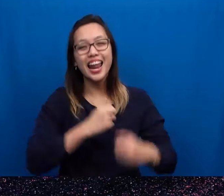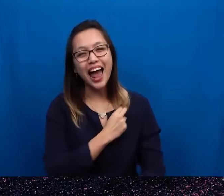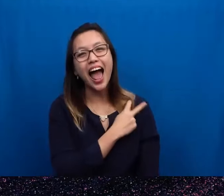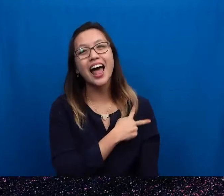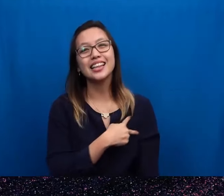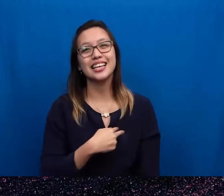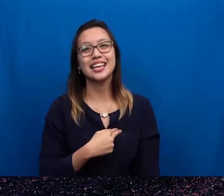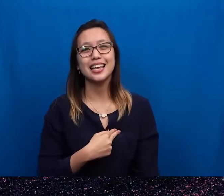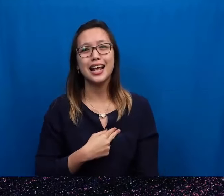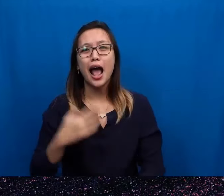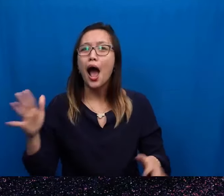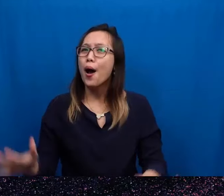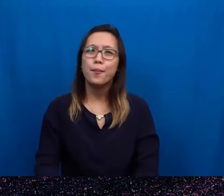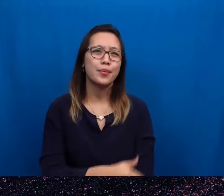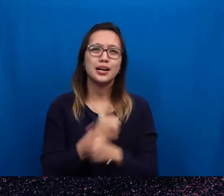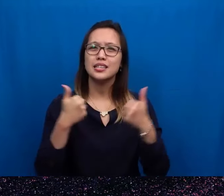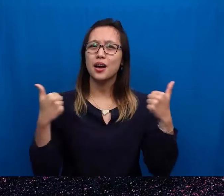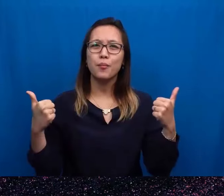memulihkan hati,